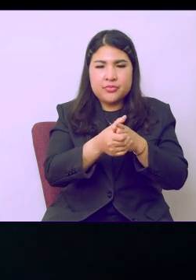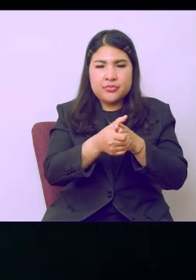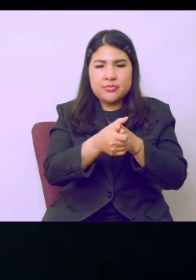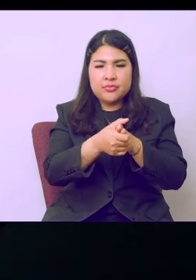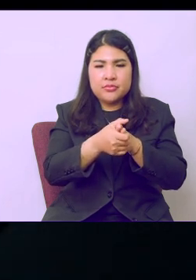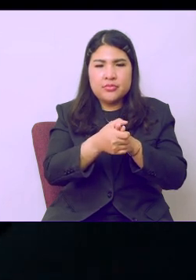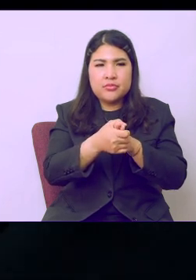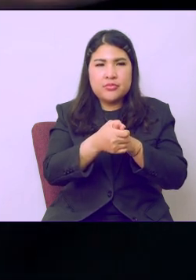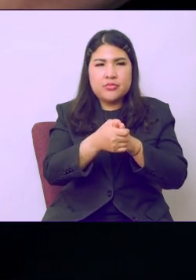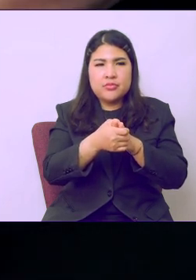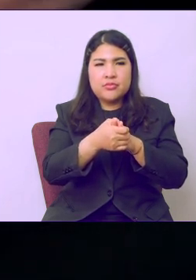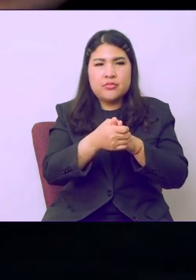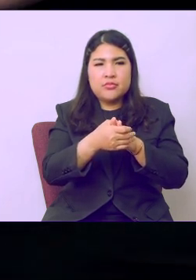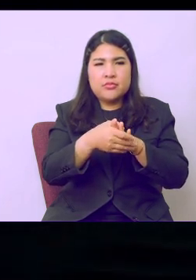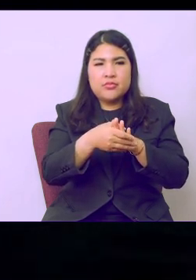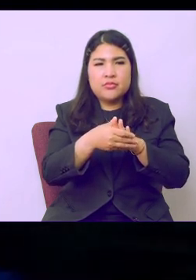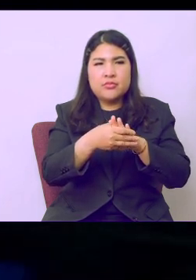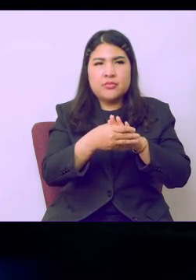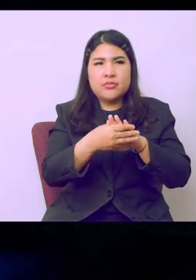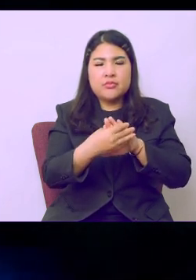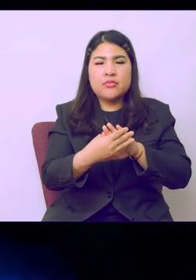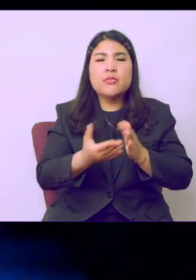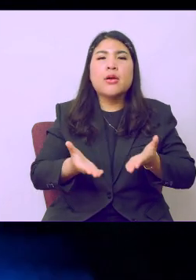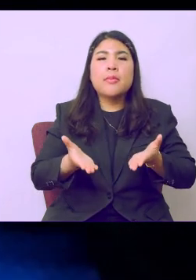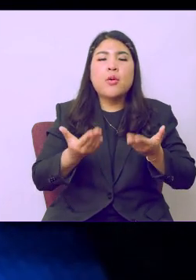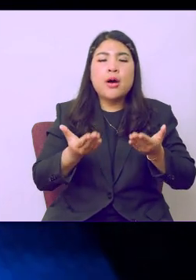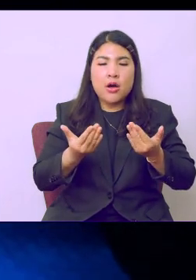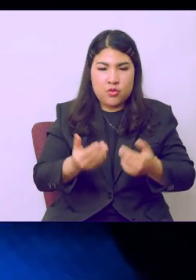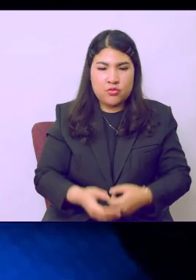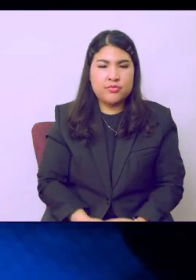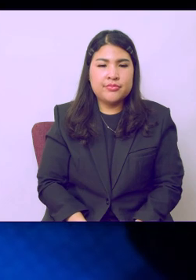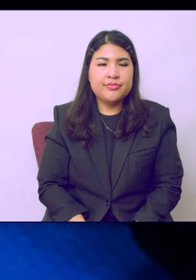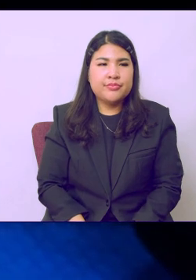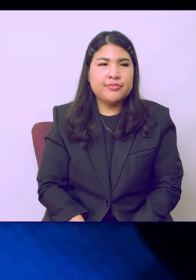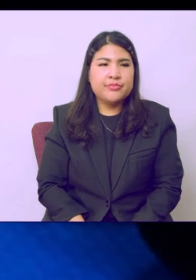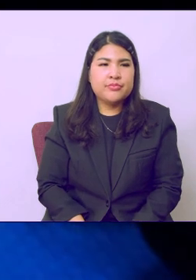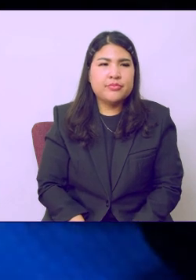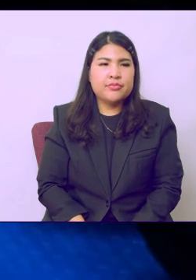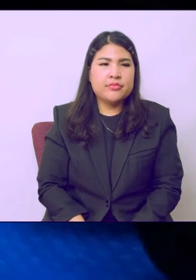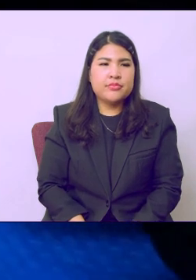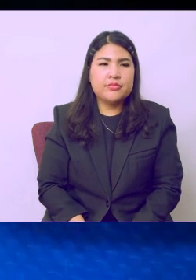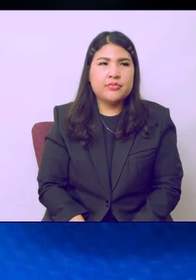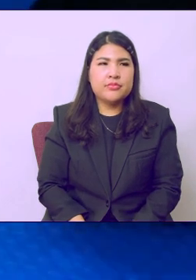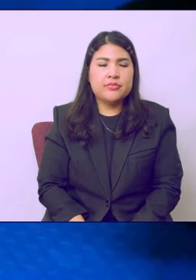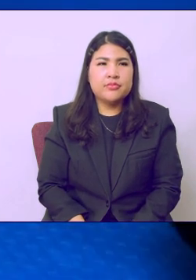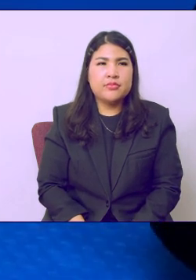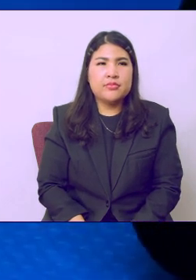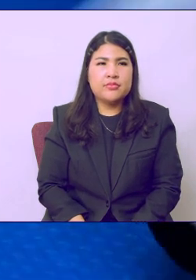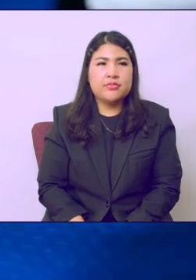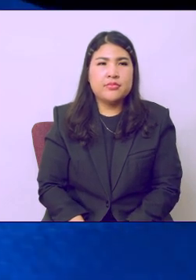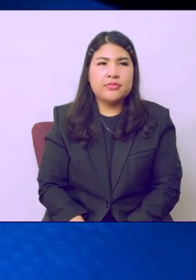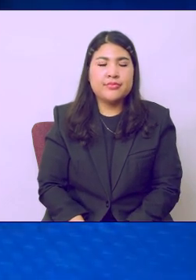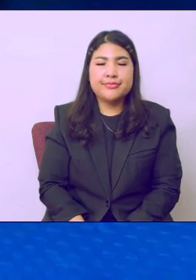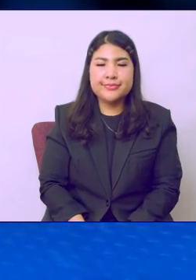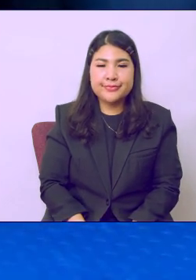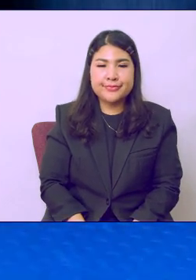ๆดึงมาเบาๆแค่นี้เองนะครับให้ต่ำกว่านี้นิดนึงขอโทษทีพี่สูงไปนะครับอ่าแล้วก็กลับคืนเนี่ยครับอ่ะเดี๋ยวให้คุณแม่กับกับพี่